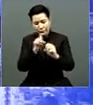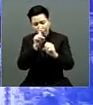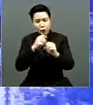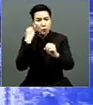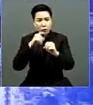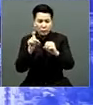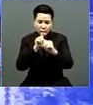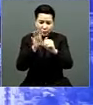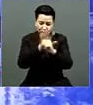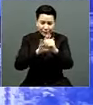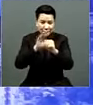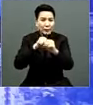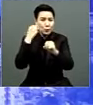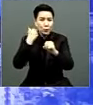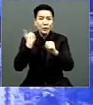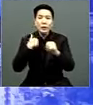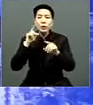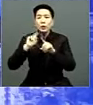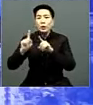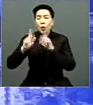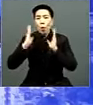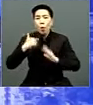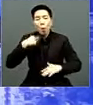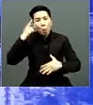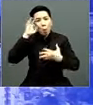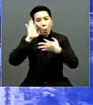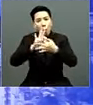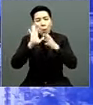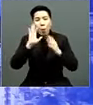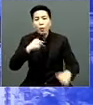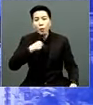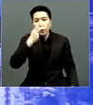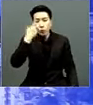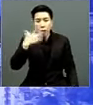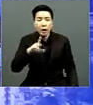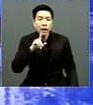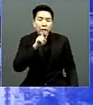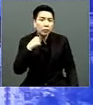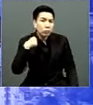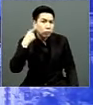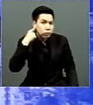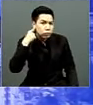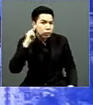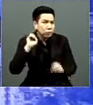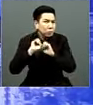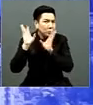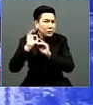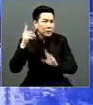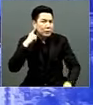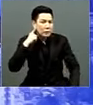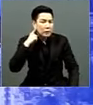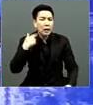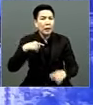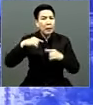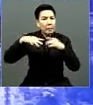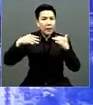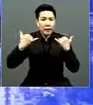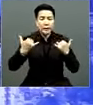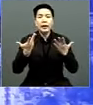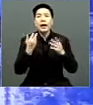กครั้งและที่สำคัญเนี่ยหลายๆคนกังวลว่าถ้าคุณผู้ชมนั้นได้ฟังคำถามไม่ชัดเจนก็อาจจะทำให้การสื่อสารนั้นขัดข้องด้วย